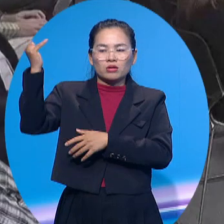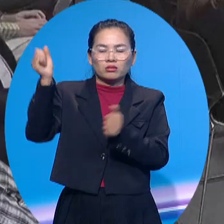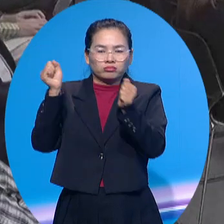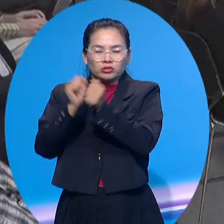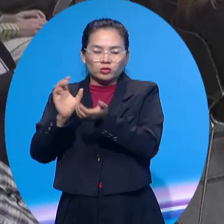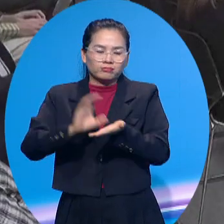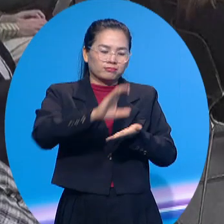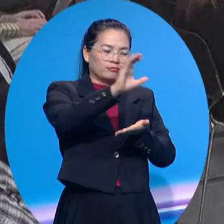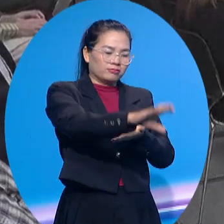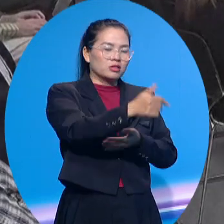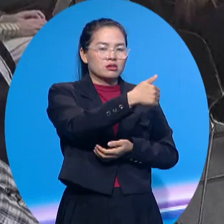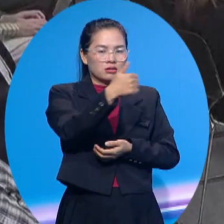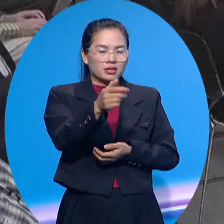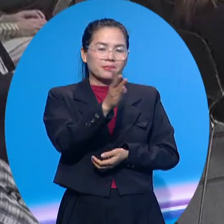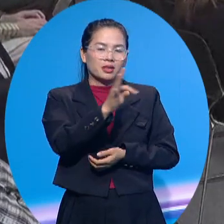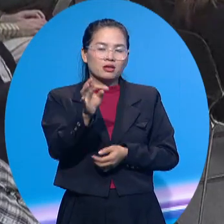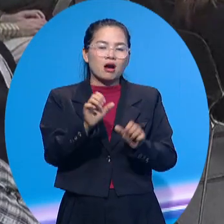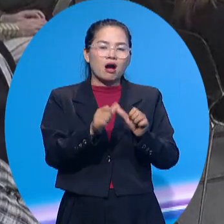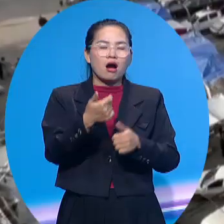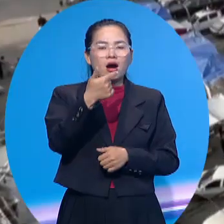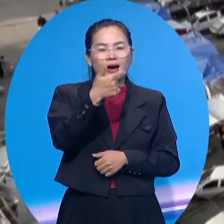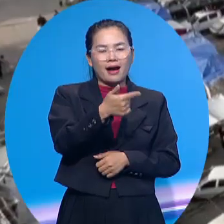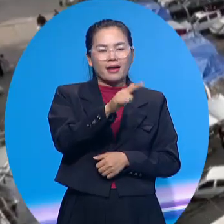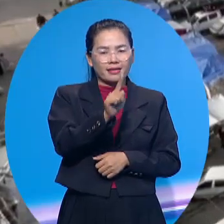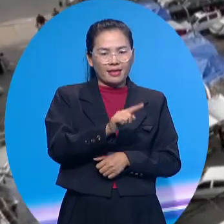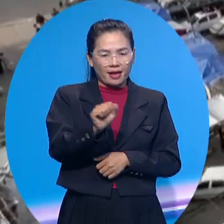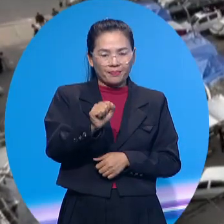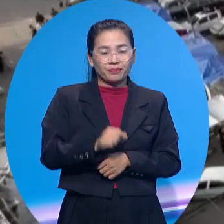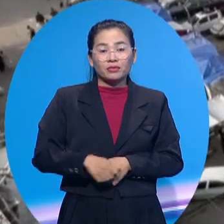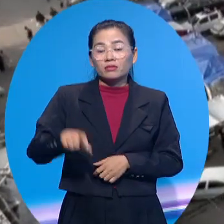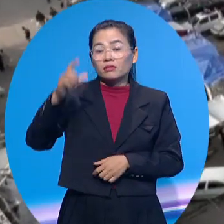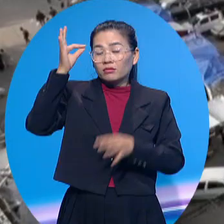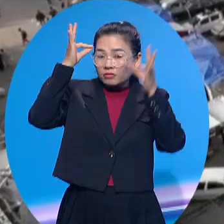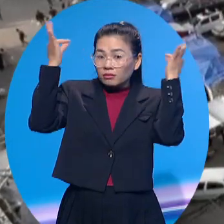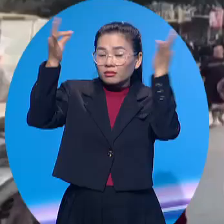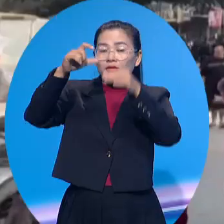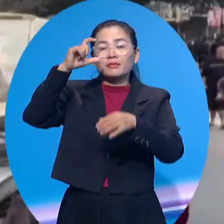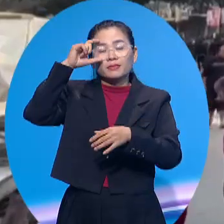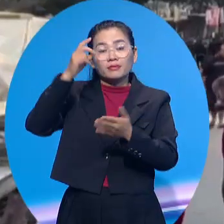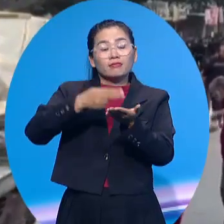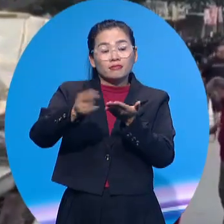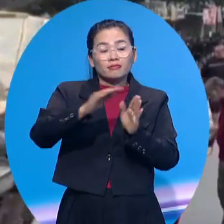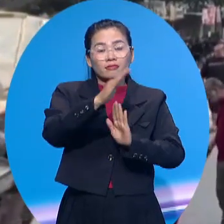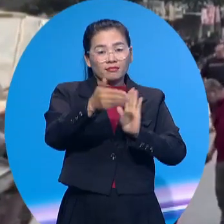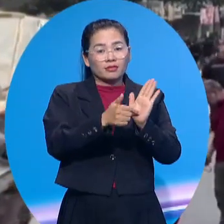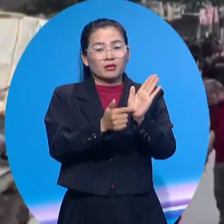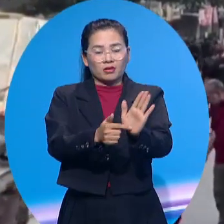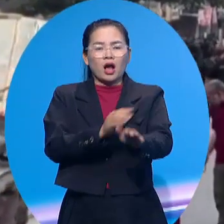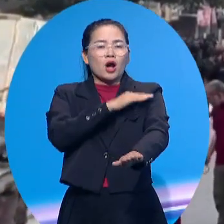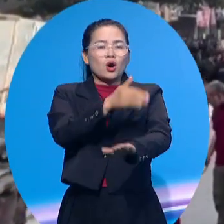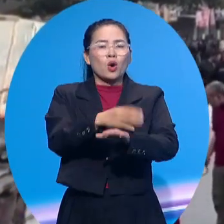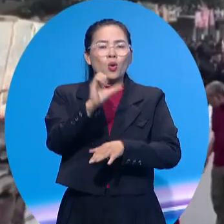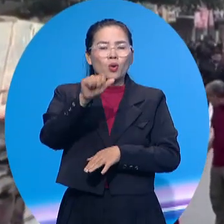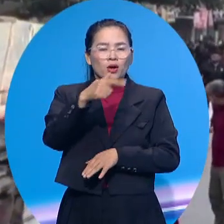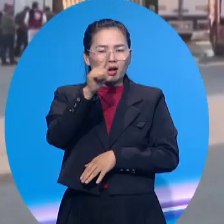viện trợ cho người dân Gaza. Kế hoạch trên đã được Tổng thống Mỹ Joe Biden công bố hồi tháng 3 vừa qua. Cầu cảng dự kiến sẽ được đưa vào hoạt